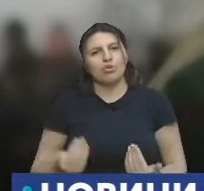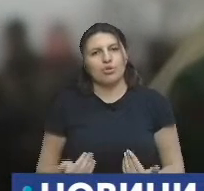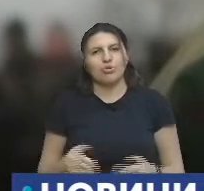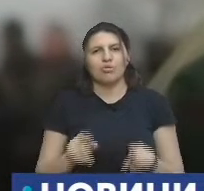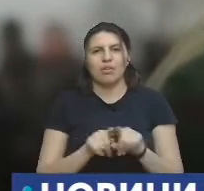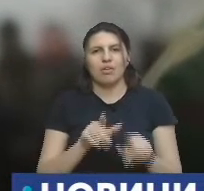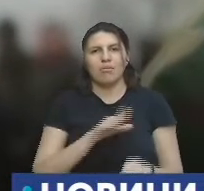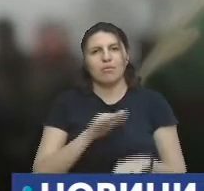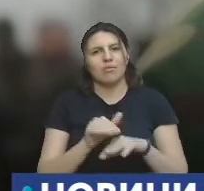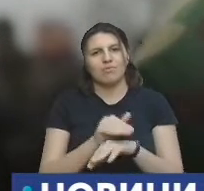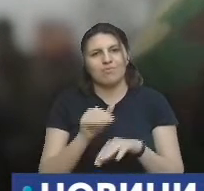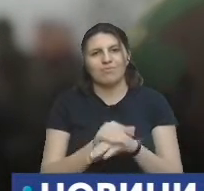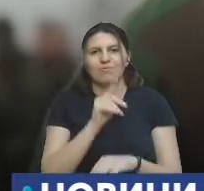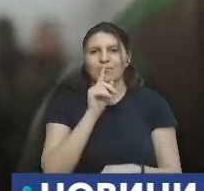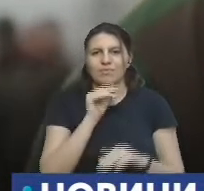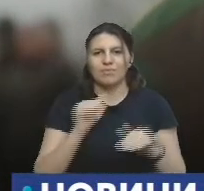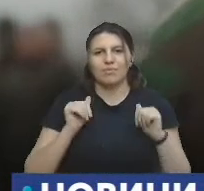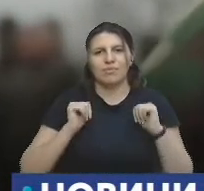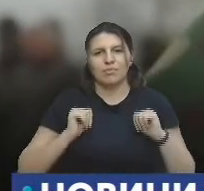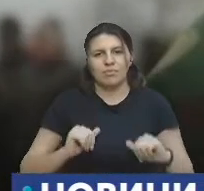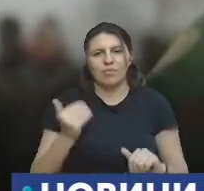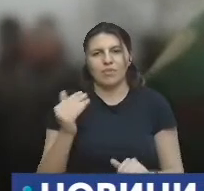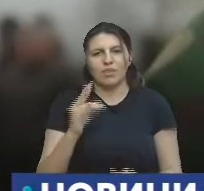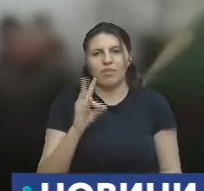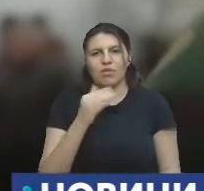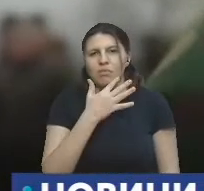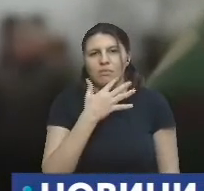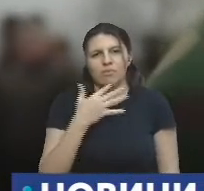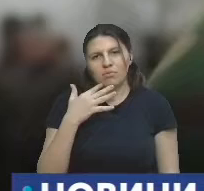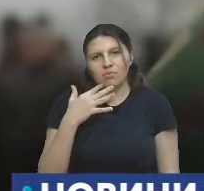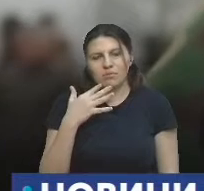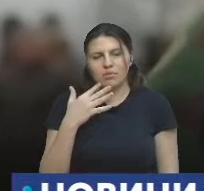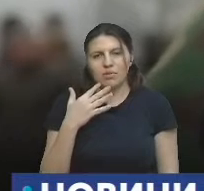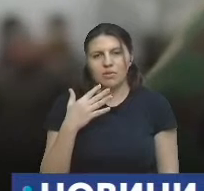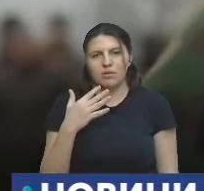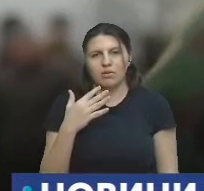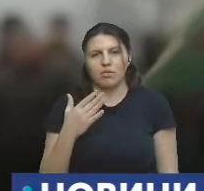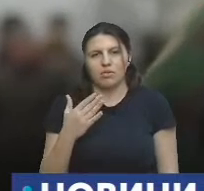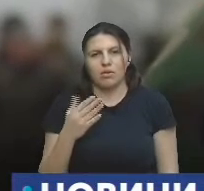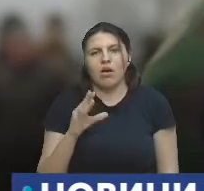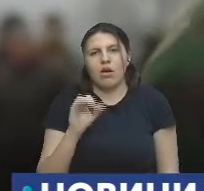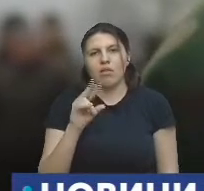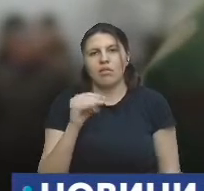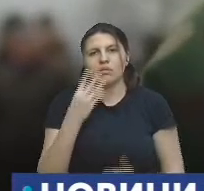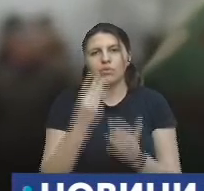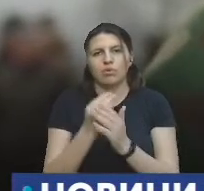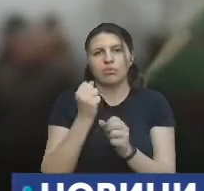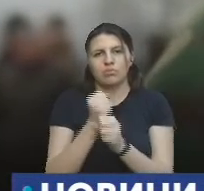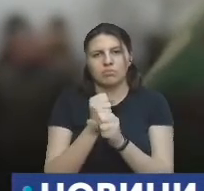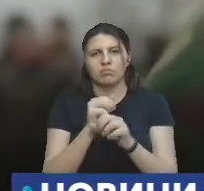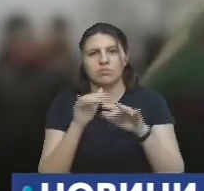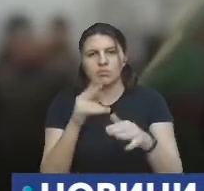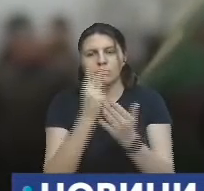такий добряк тихоня. Він не багатослівний, але своїми справами показував, що він